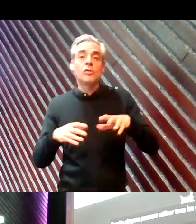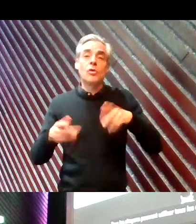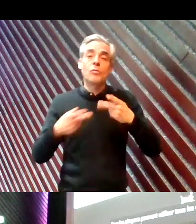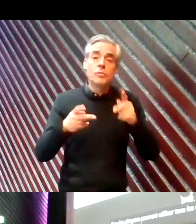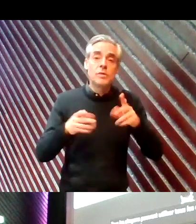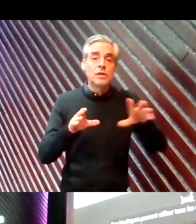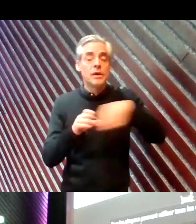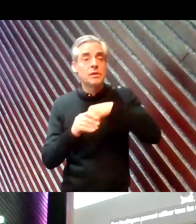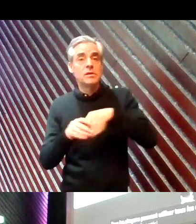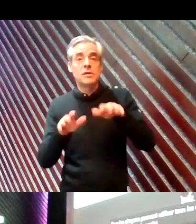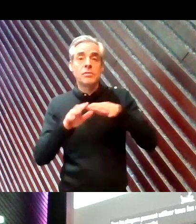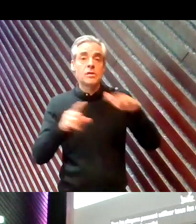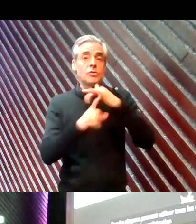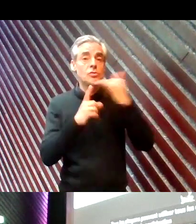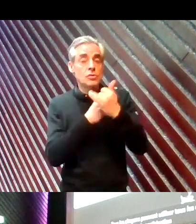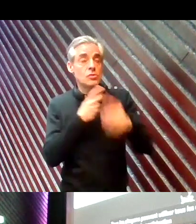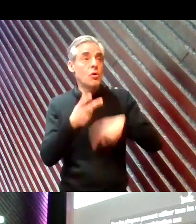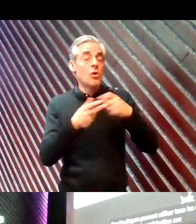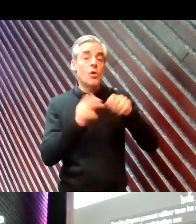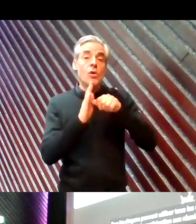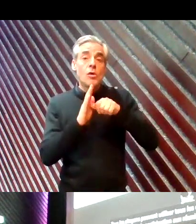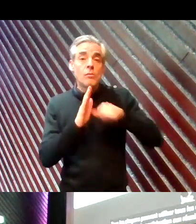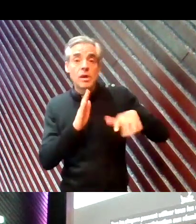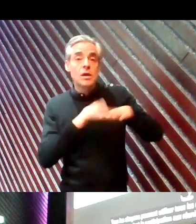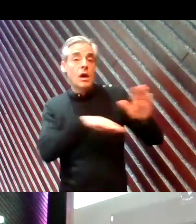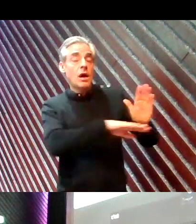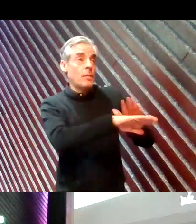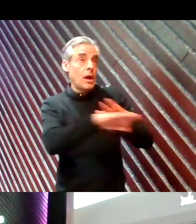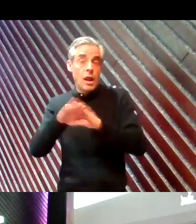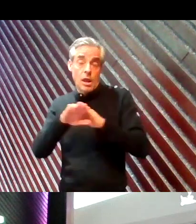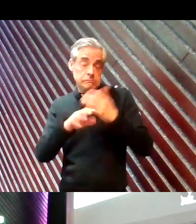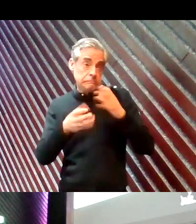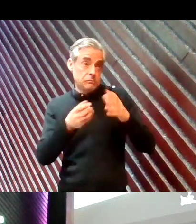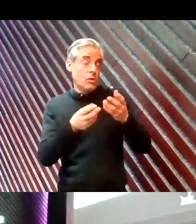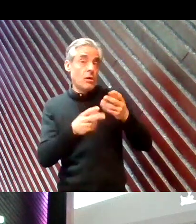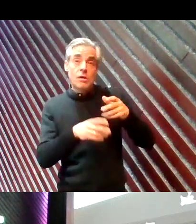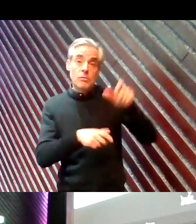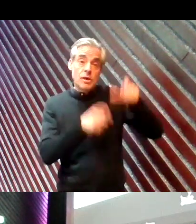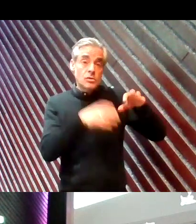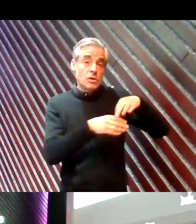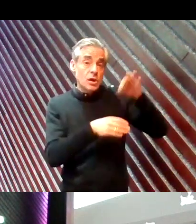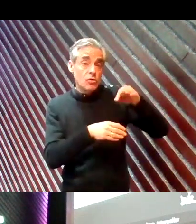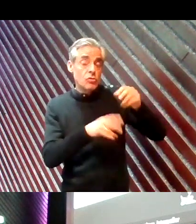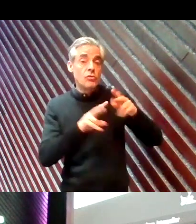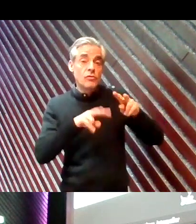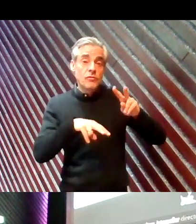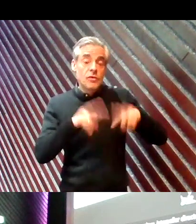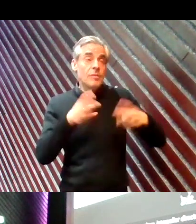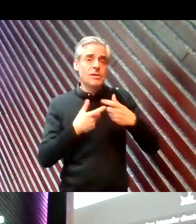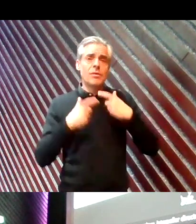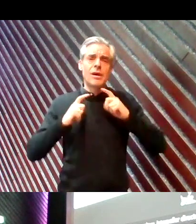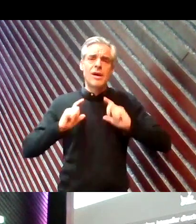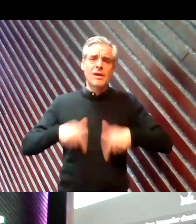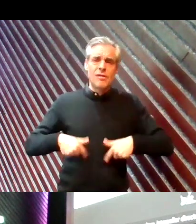sociaux, qui, à la télé-média, c'est interpréter directement les acteurs dans sa commune, sur le terrain, alors qu'on voit l'entrée d'une